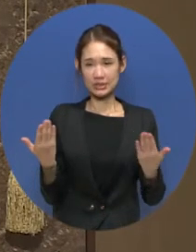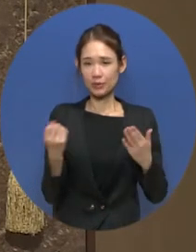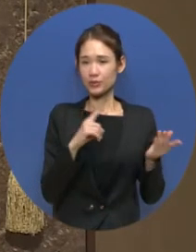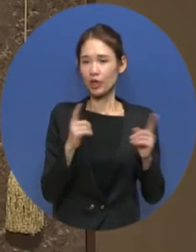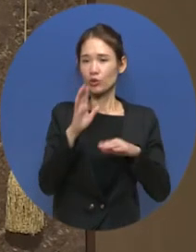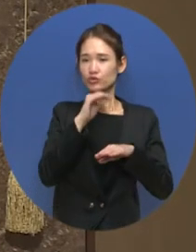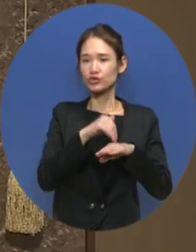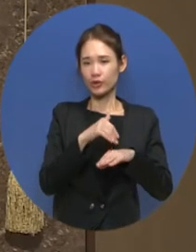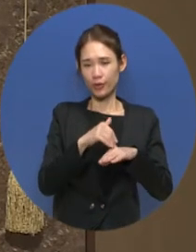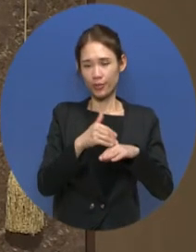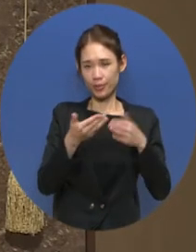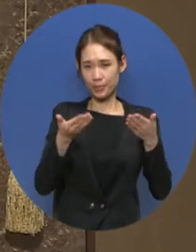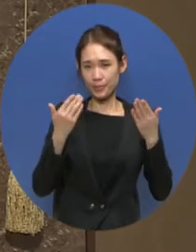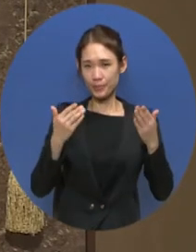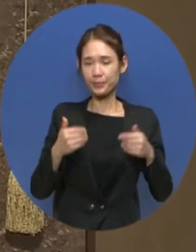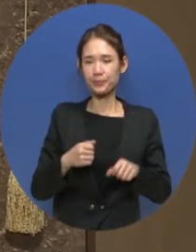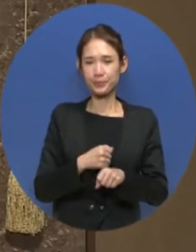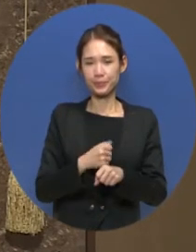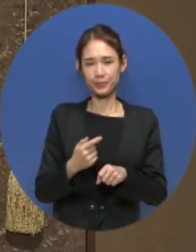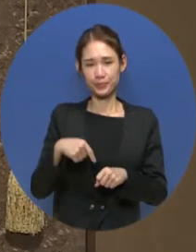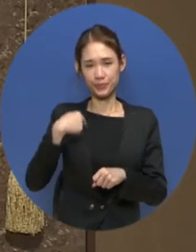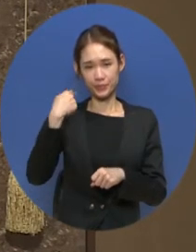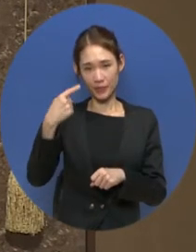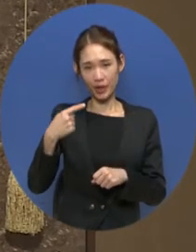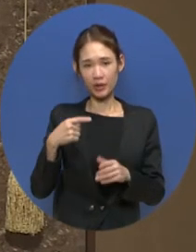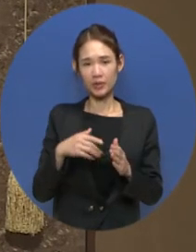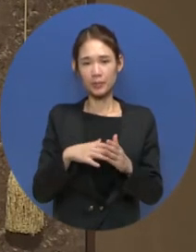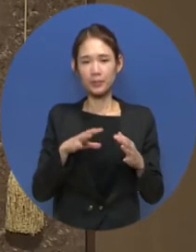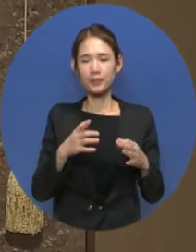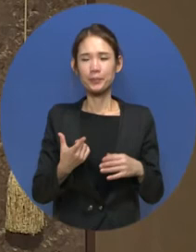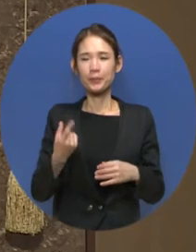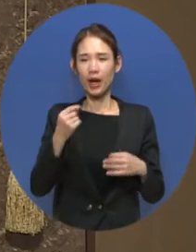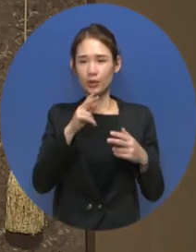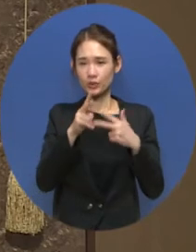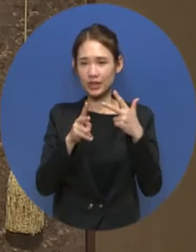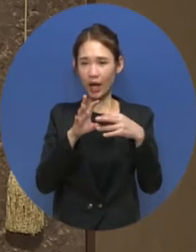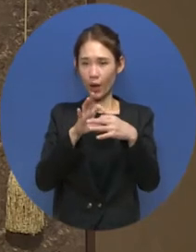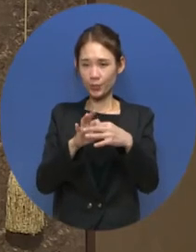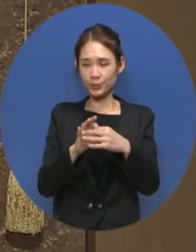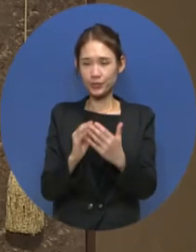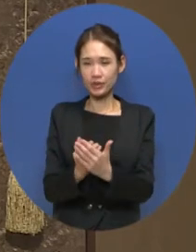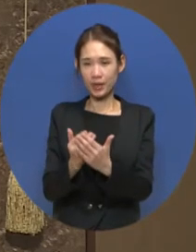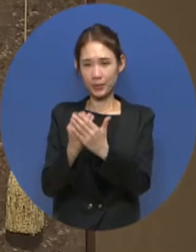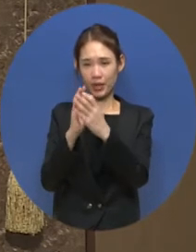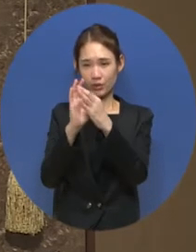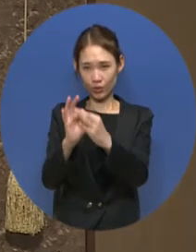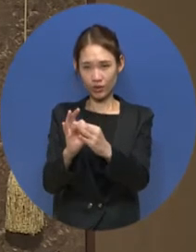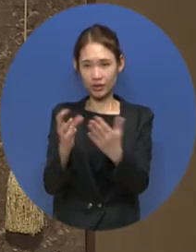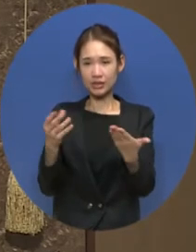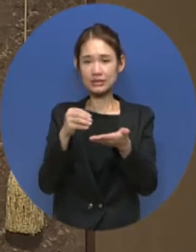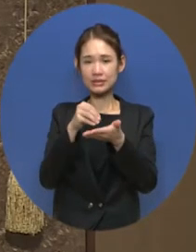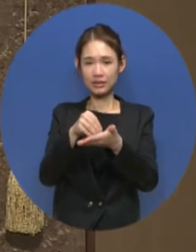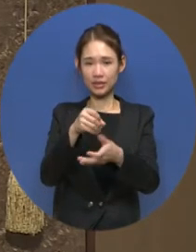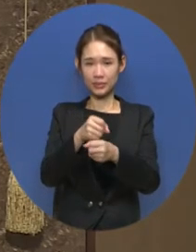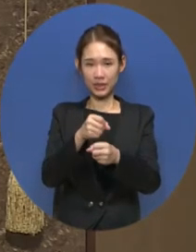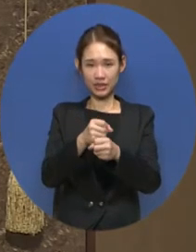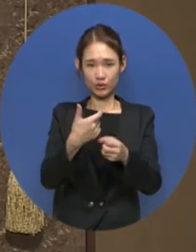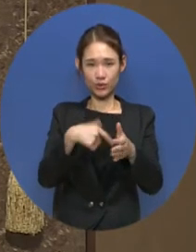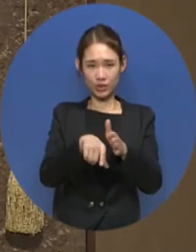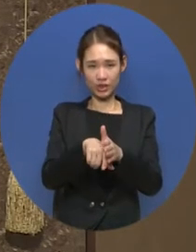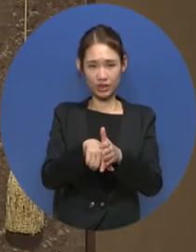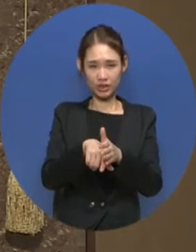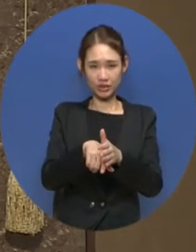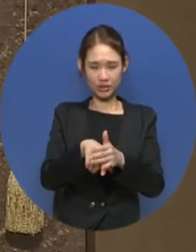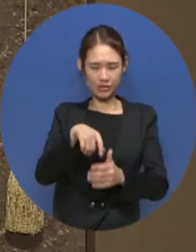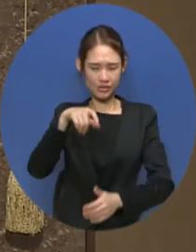하고 그래서 직업훈련을 받은 다음에 바로 사업장 개발을 해서 그쪽으로 일자리로 들어갈 수 있도록 하는 이런